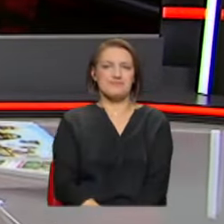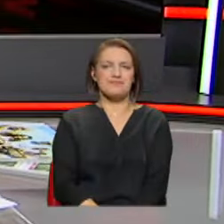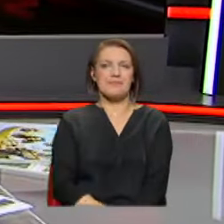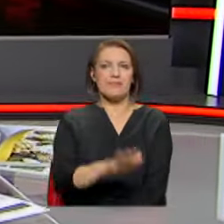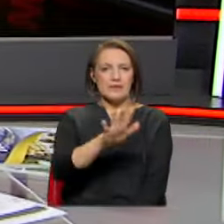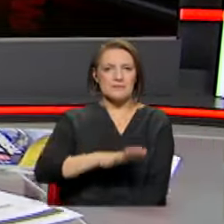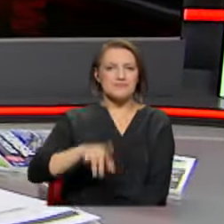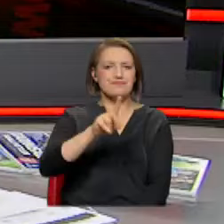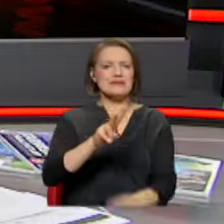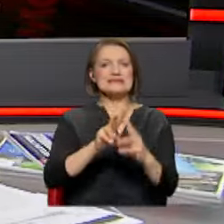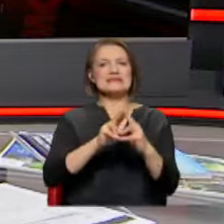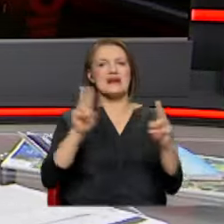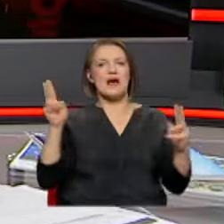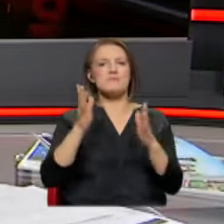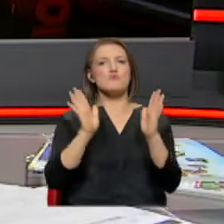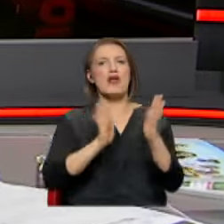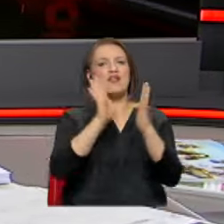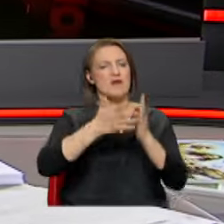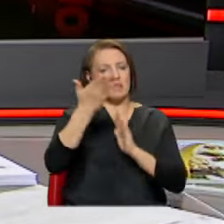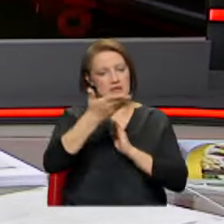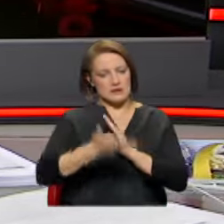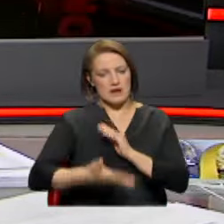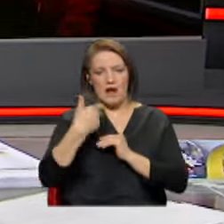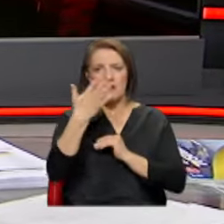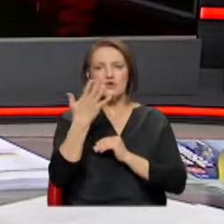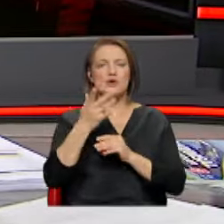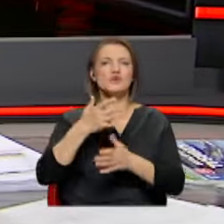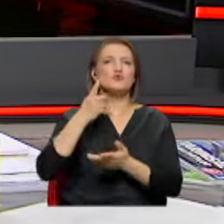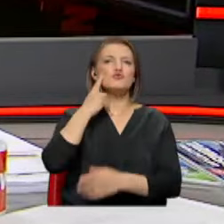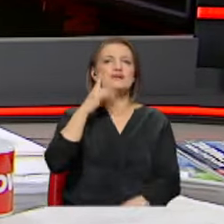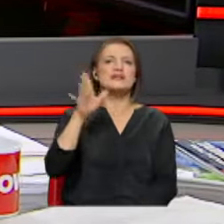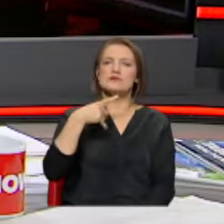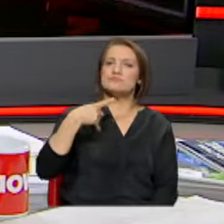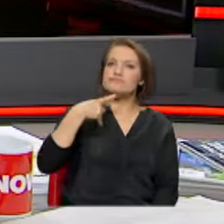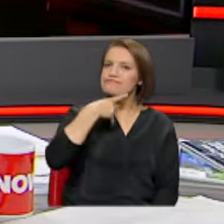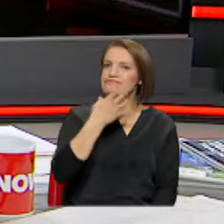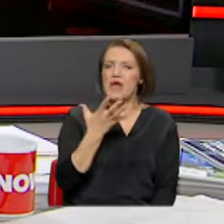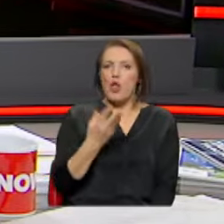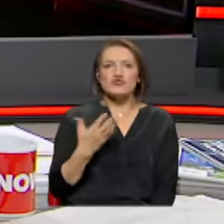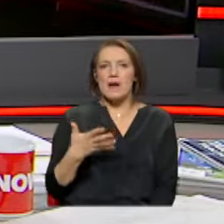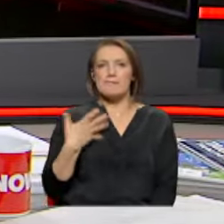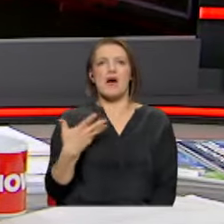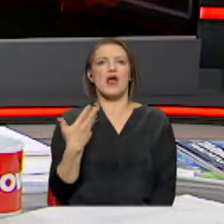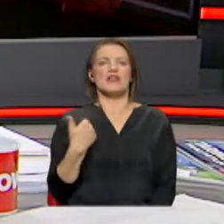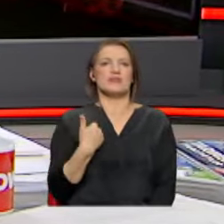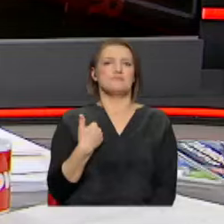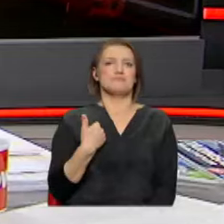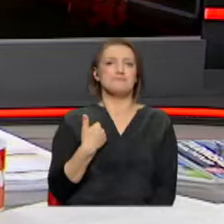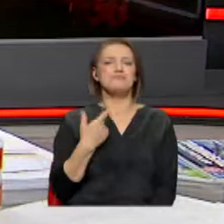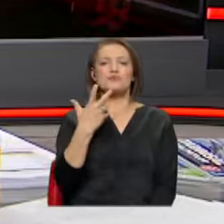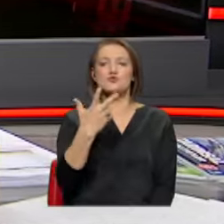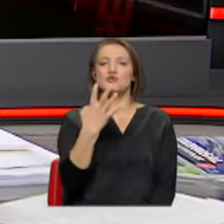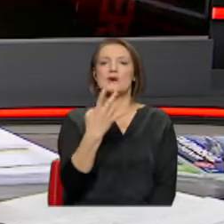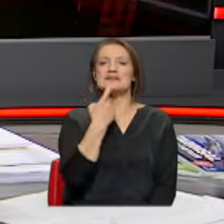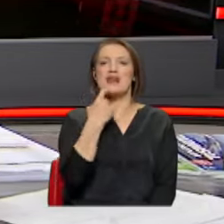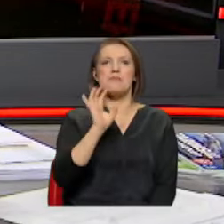Şimdi bütün bunları sıralıyor muhalefet ama ne olacak? Yani ne zorlayacak hükümeti? Merak ettiğim şey o. 3-4 sene